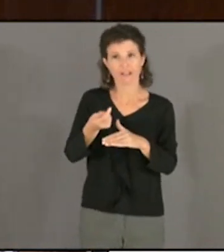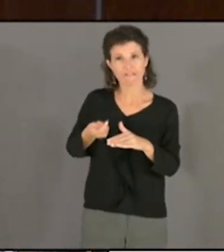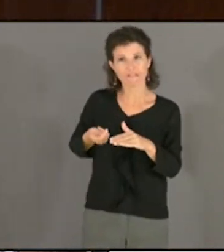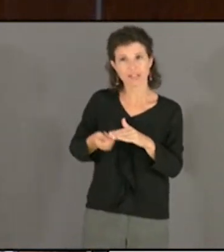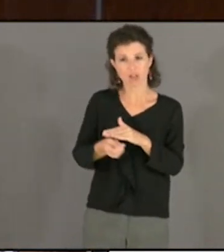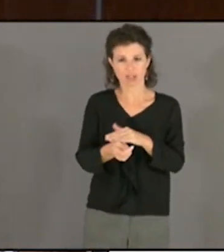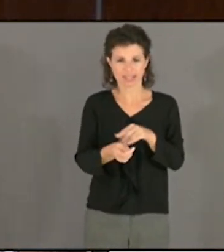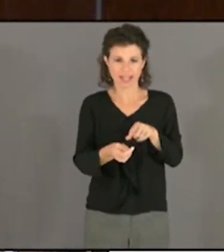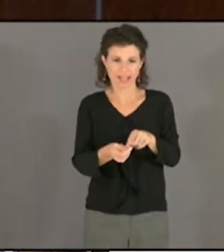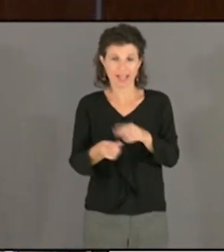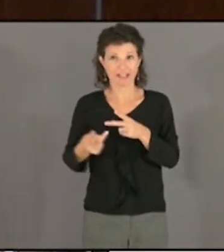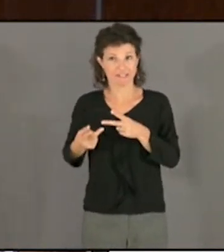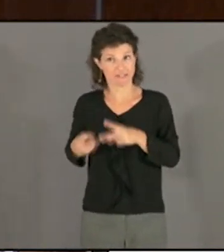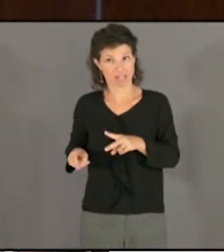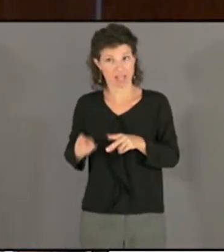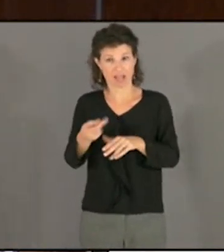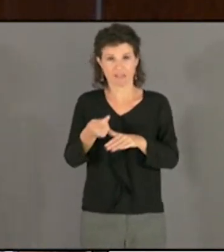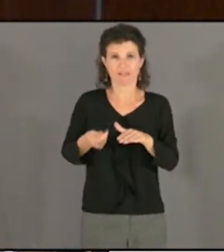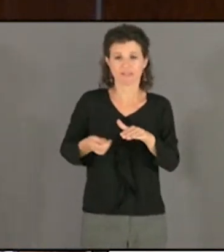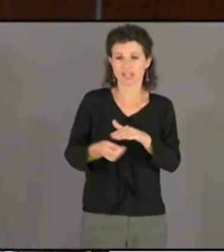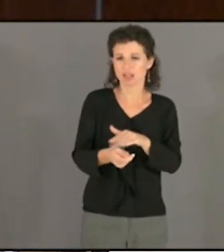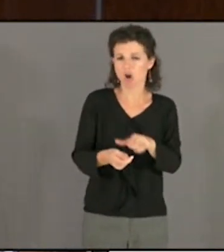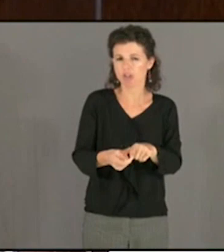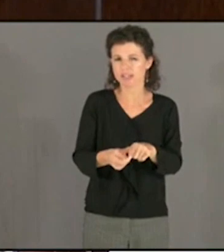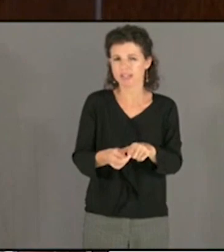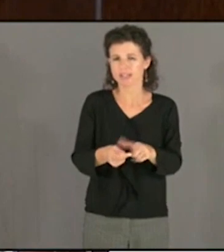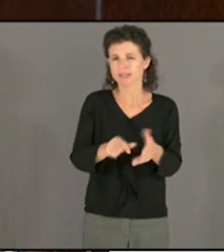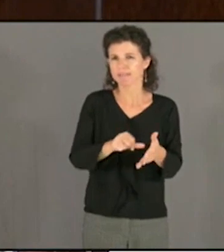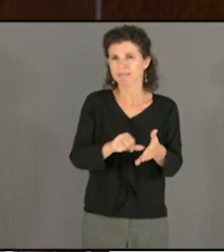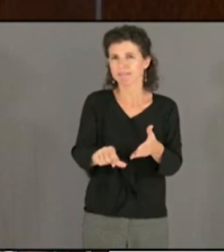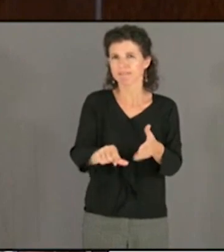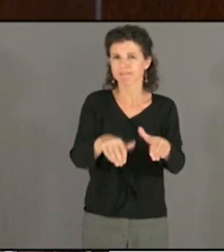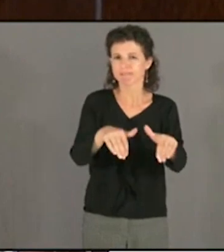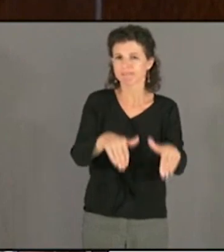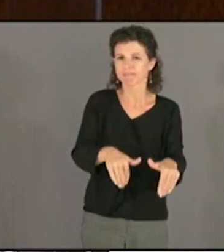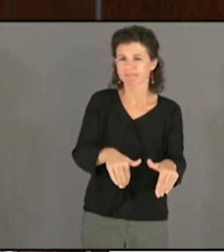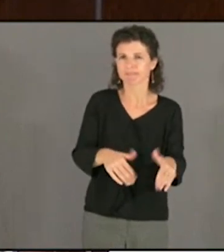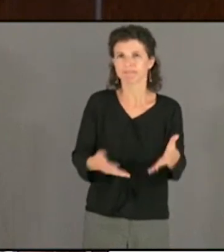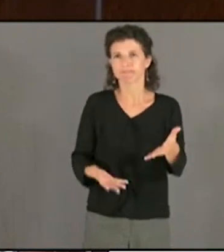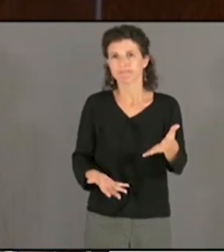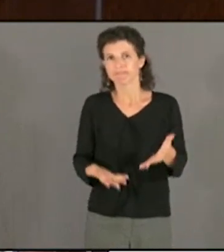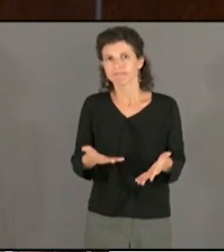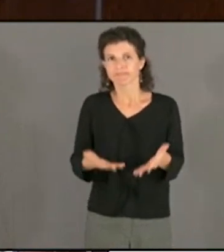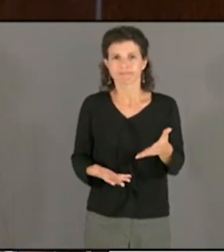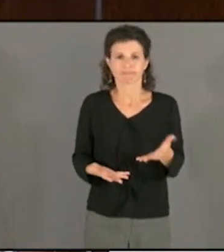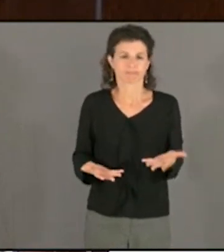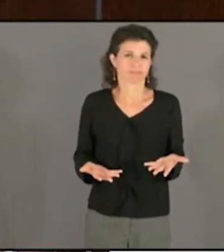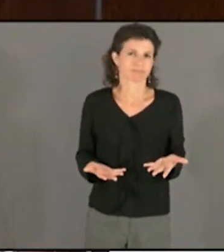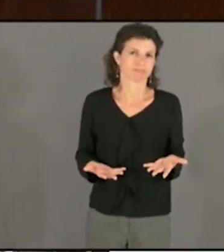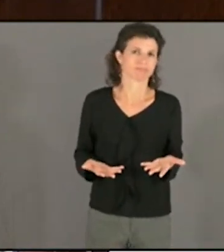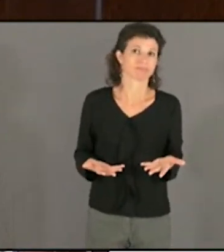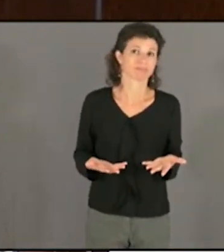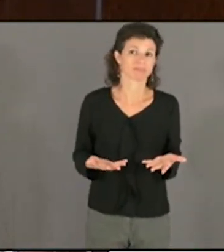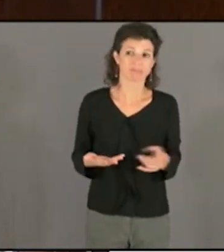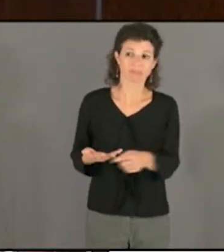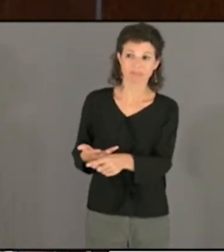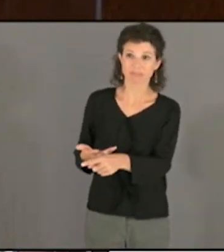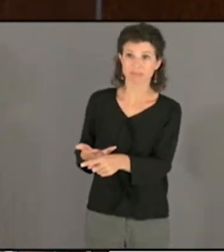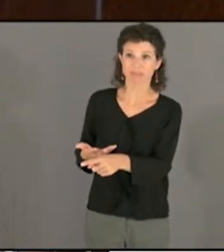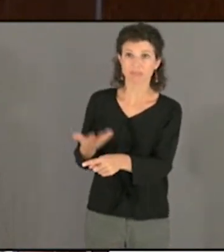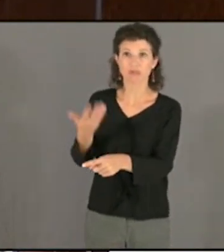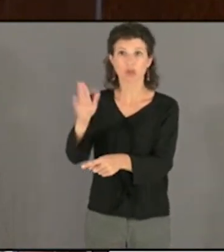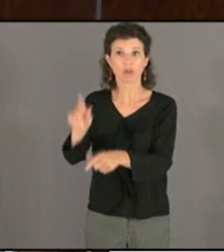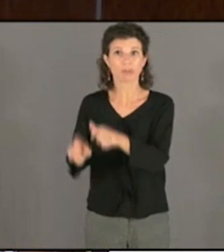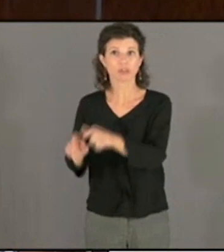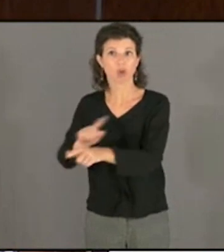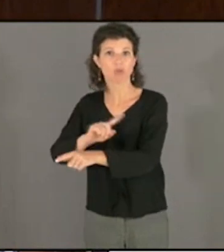la ville les frais d'obsèques, parce que d'une part, ça ne se fait pas pour d'autres, et si